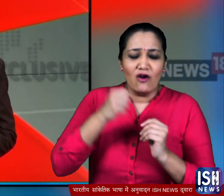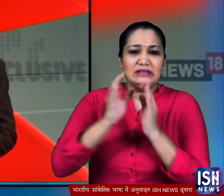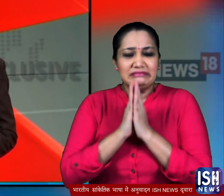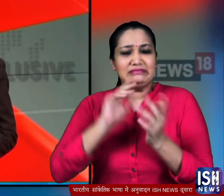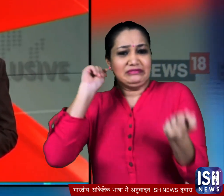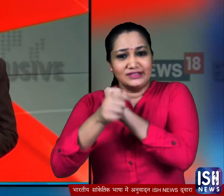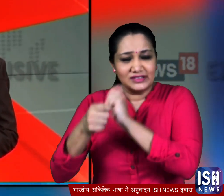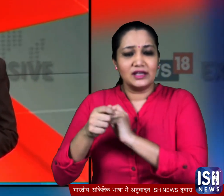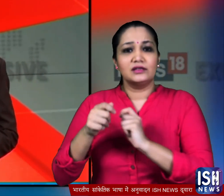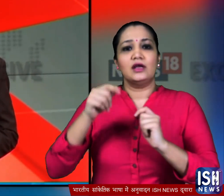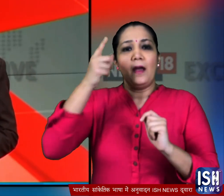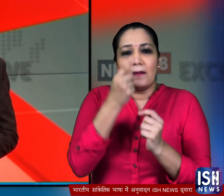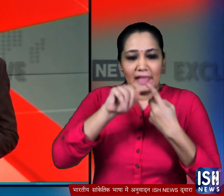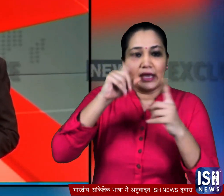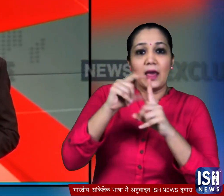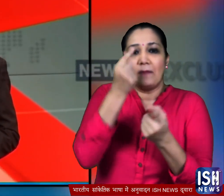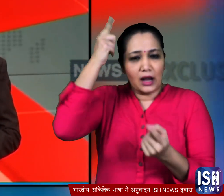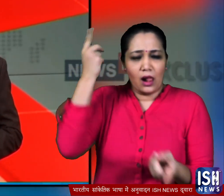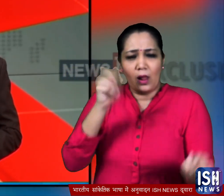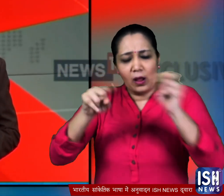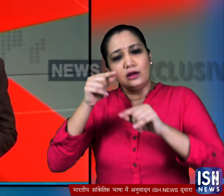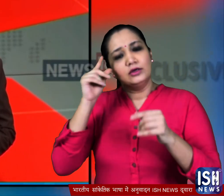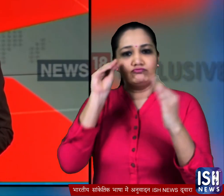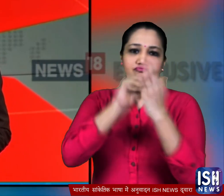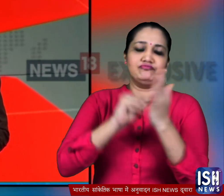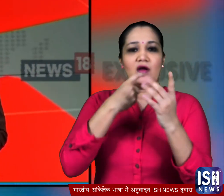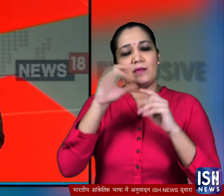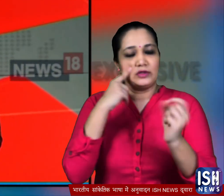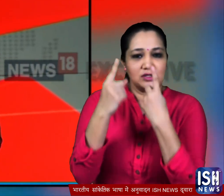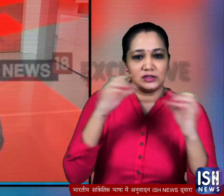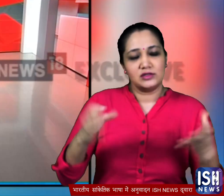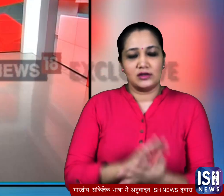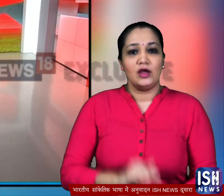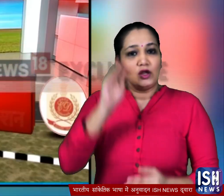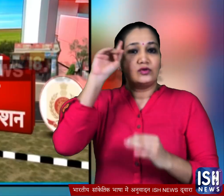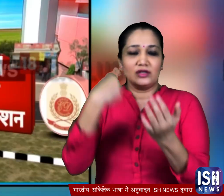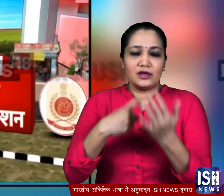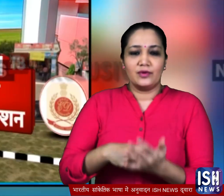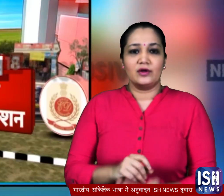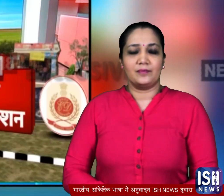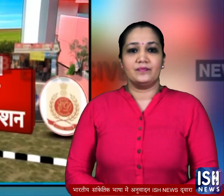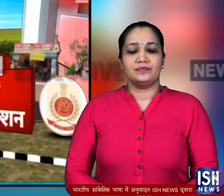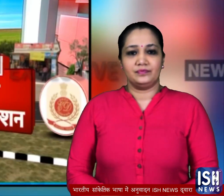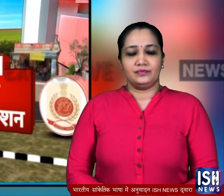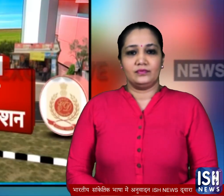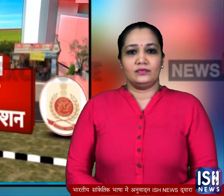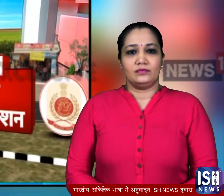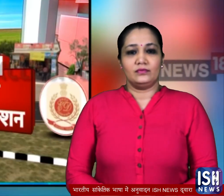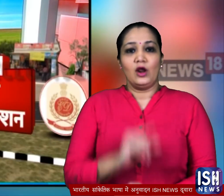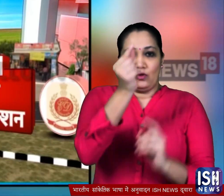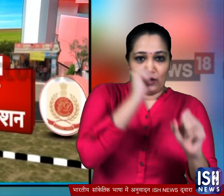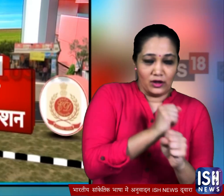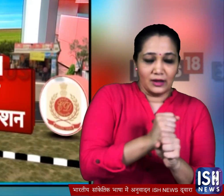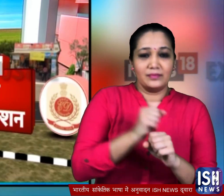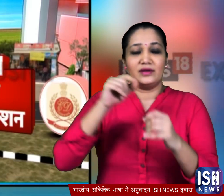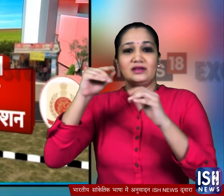ने मनी लॉन्ड्रिंग का केस दर्ज कर जांच शुरू कर दी। न्यूज 18 के आनंद तिवारी की रिपोर्ट है कि इस मामले में गिरफ्तार आरोपियों उमर